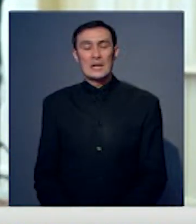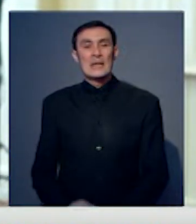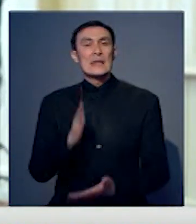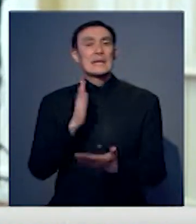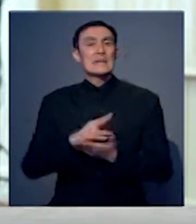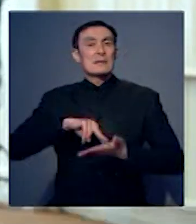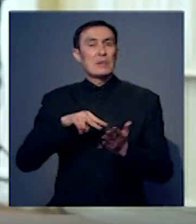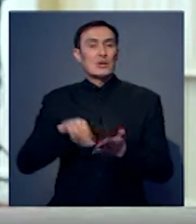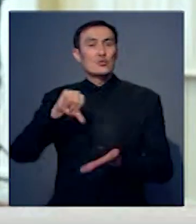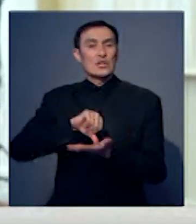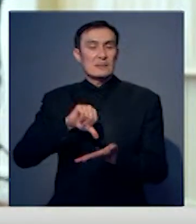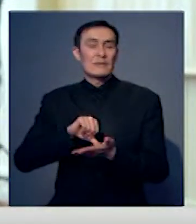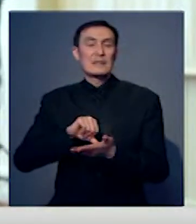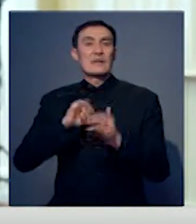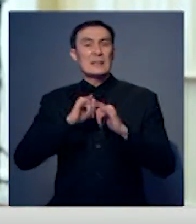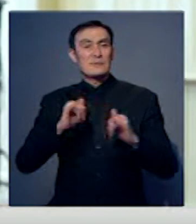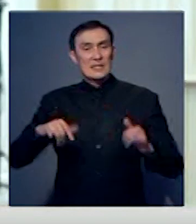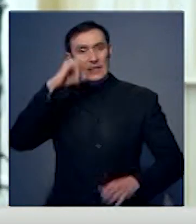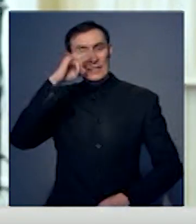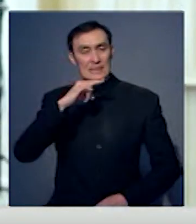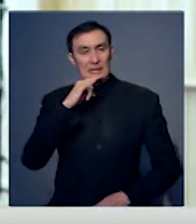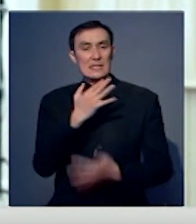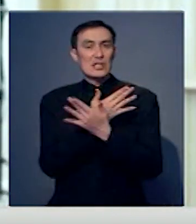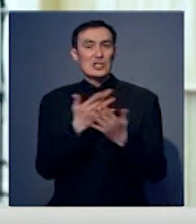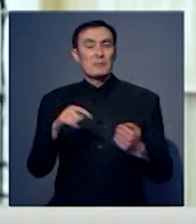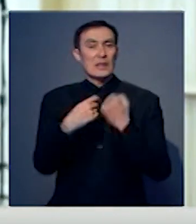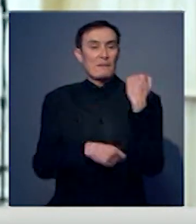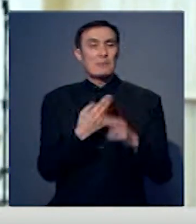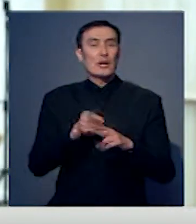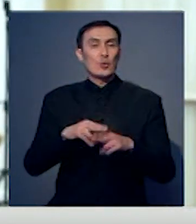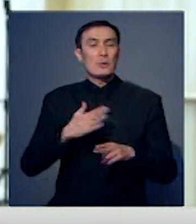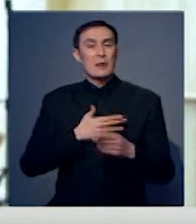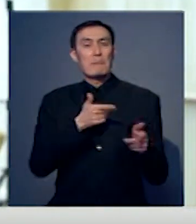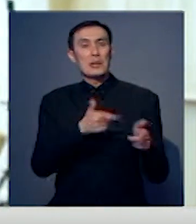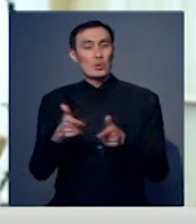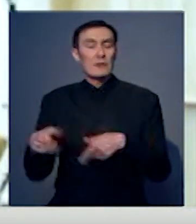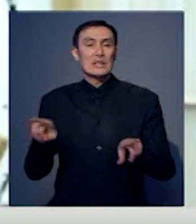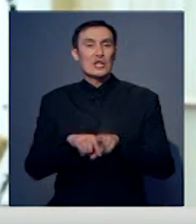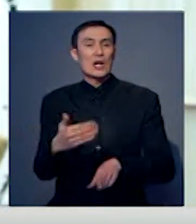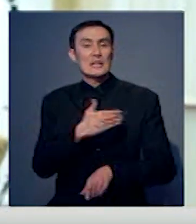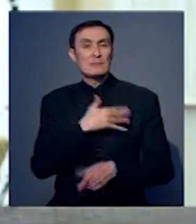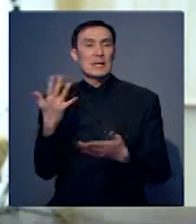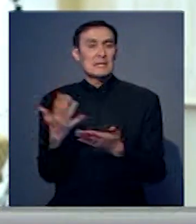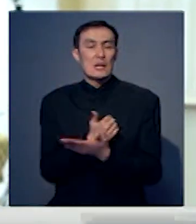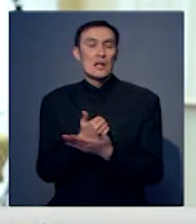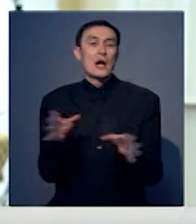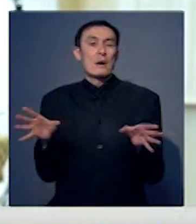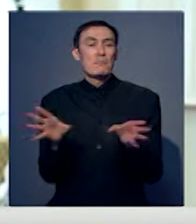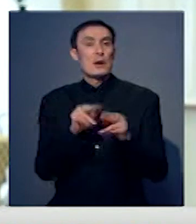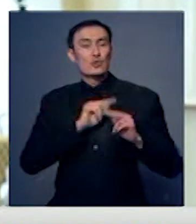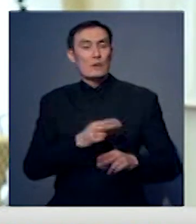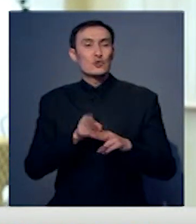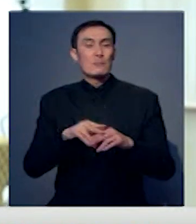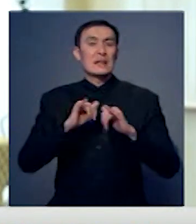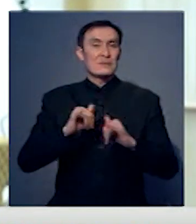Есть планы участвовать в цифровой эволюции Казахстана с теми продуктами, которые мы разработали. И также хотим найти локальных партнеров, чтобы